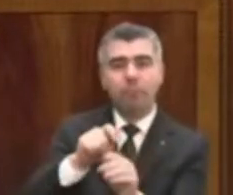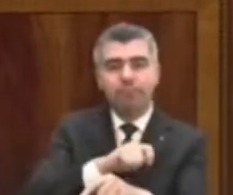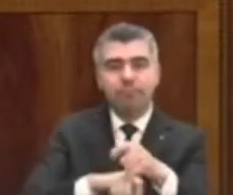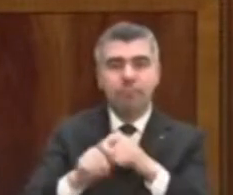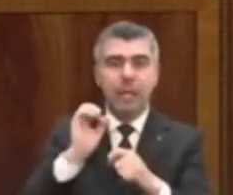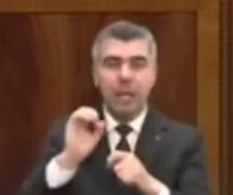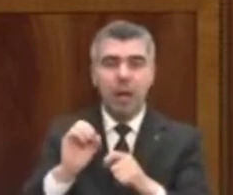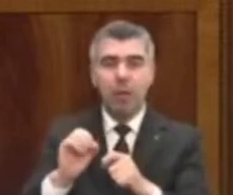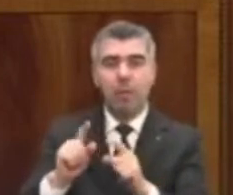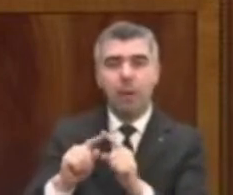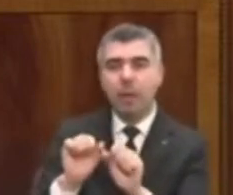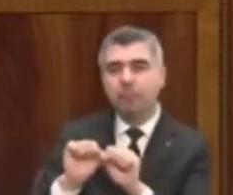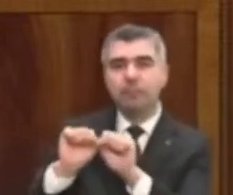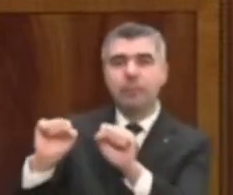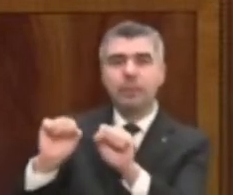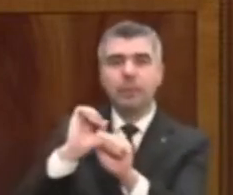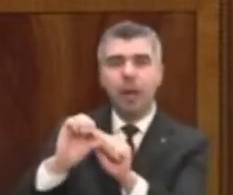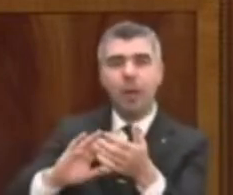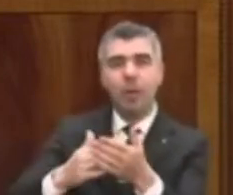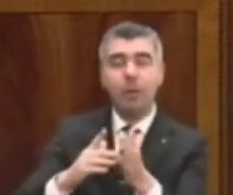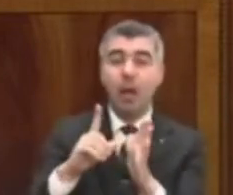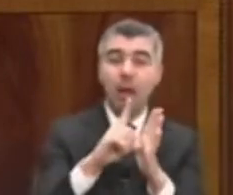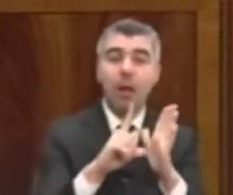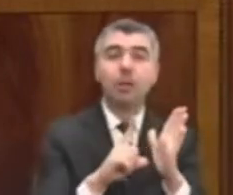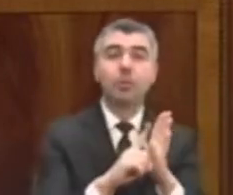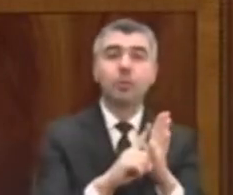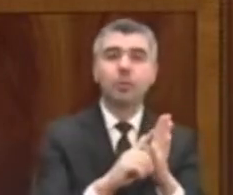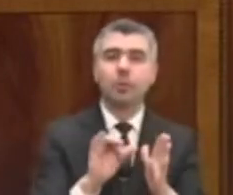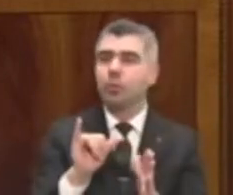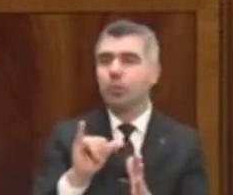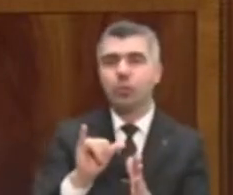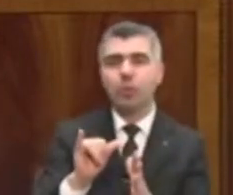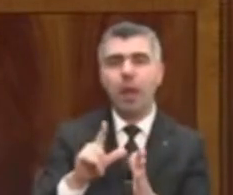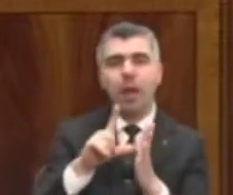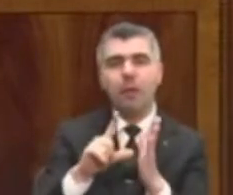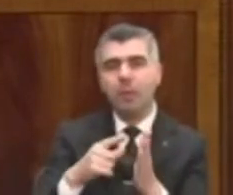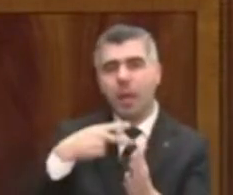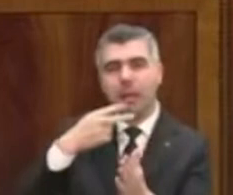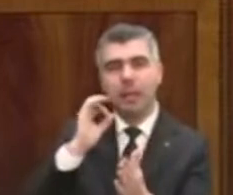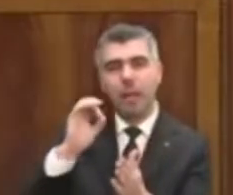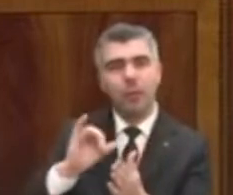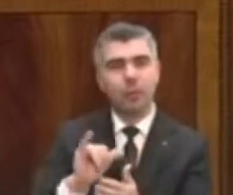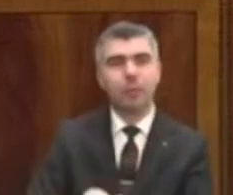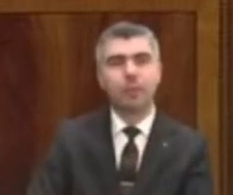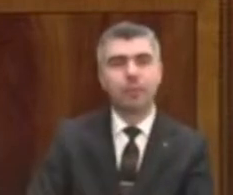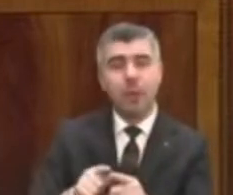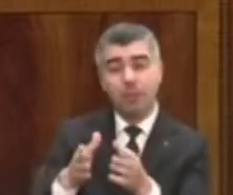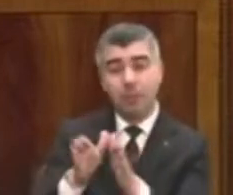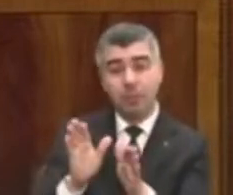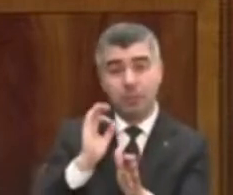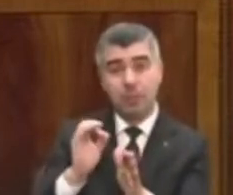وتمتلكون الجرأة للدفاع عن دولة القانون، فعن أي قانون تتحدثون؟ فتحتم